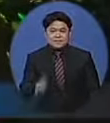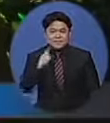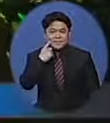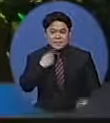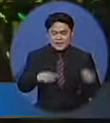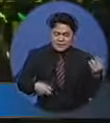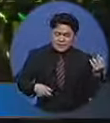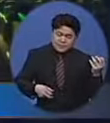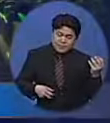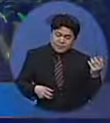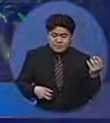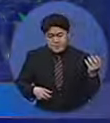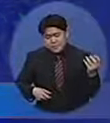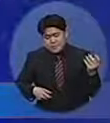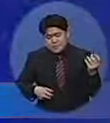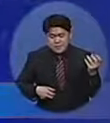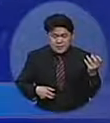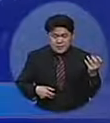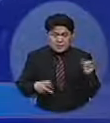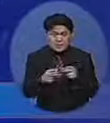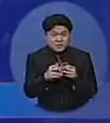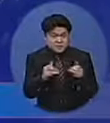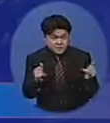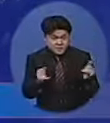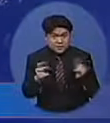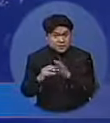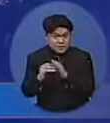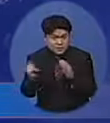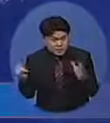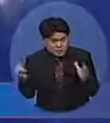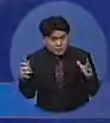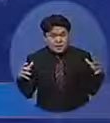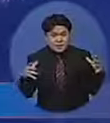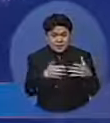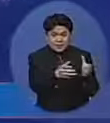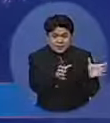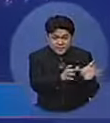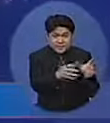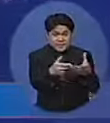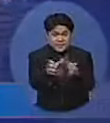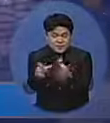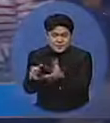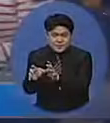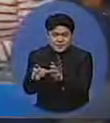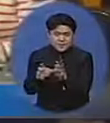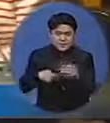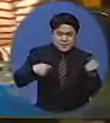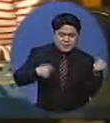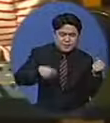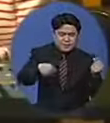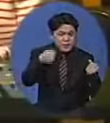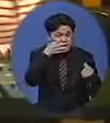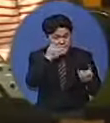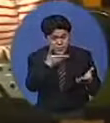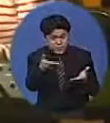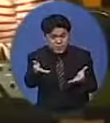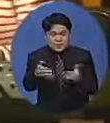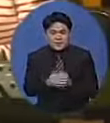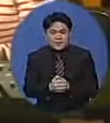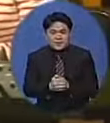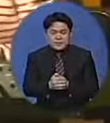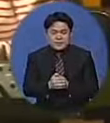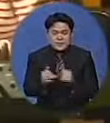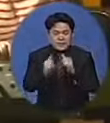아름다운 기타 선율과 함께 장애인 당사자와 가족들로 구성된 팀들이 공연을 펼칩니다.